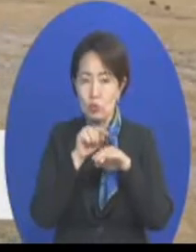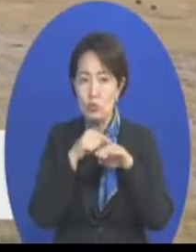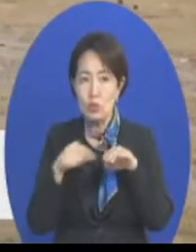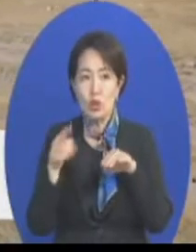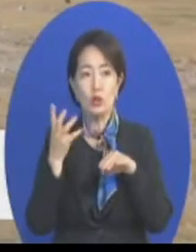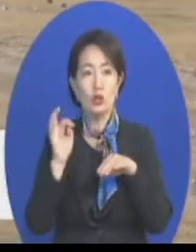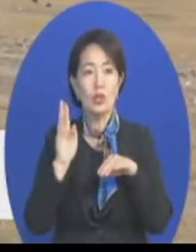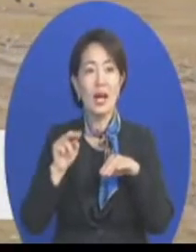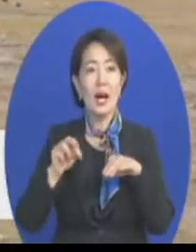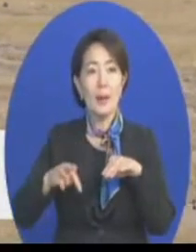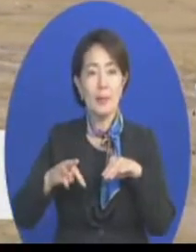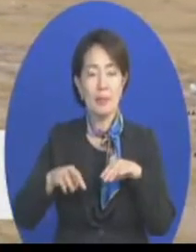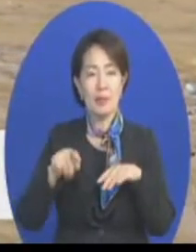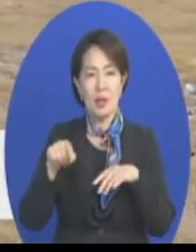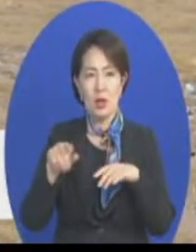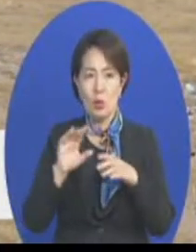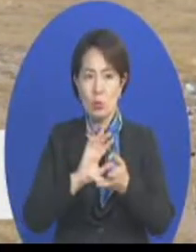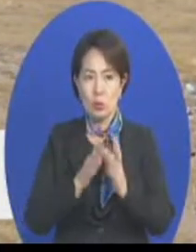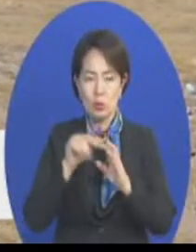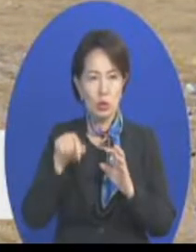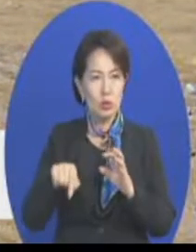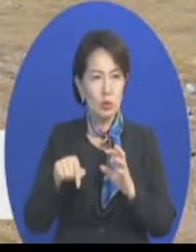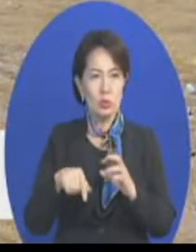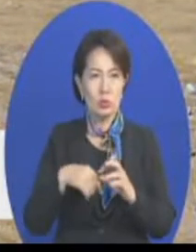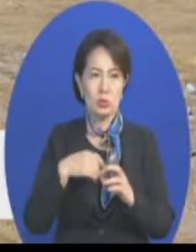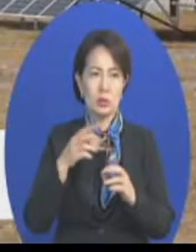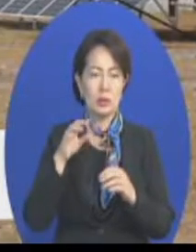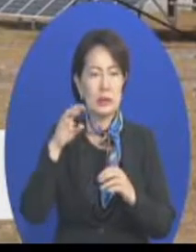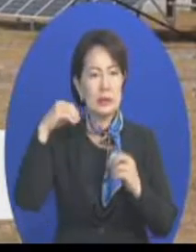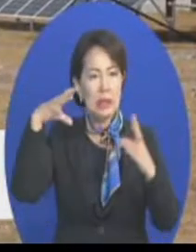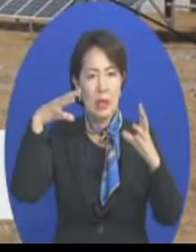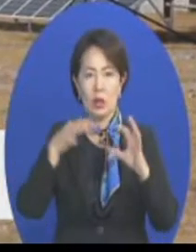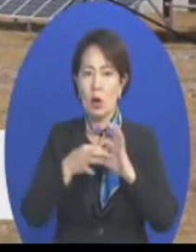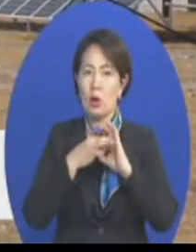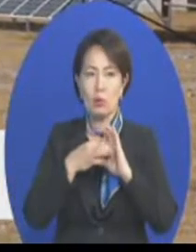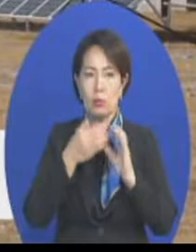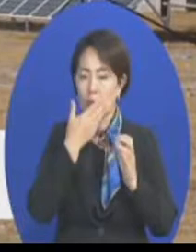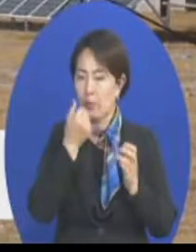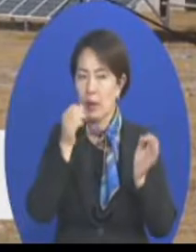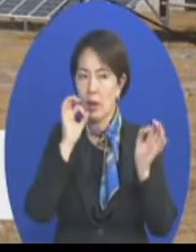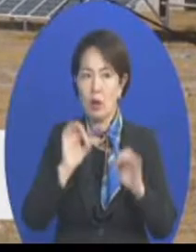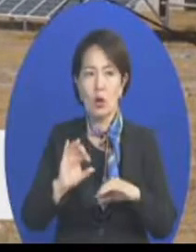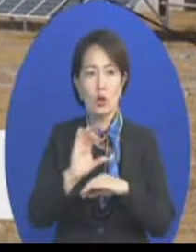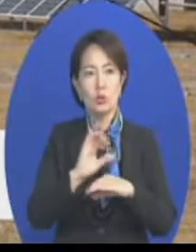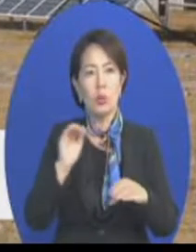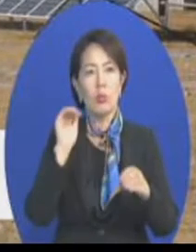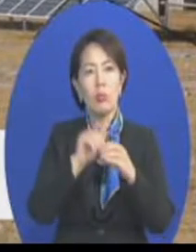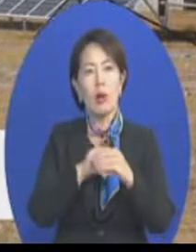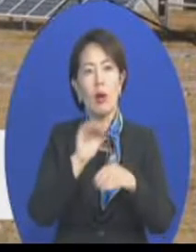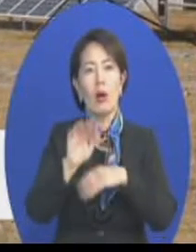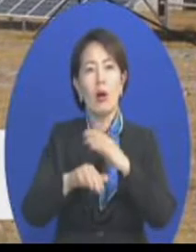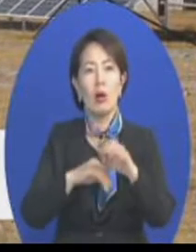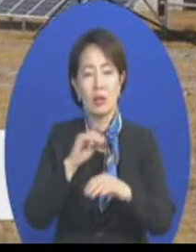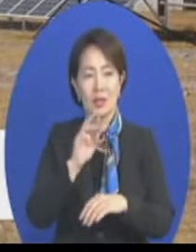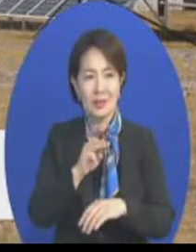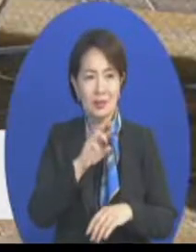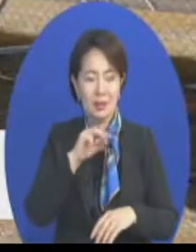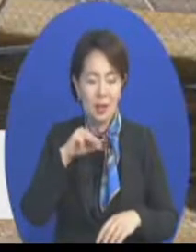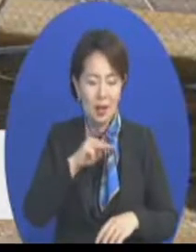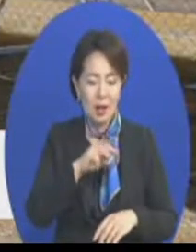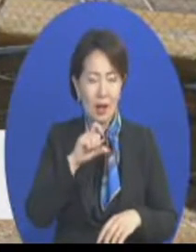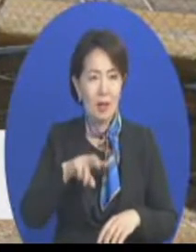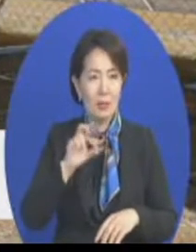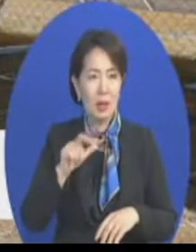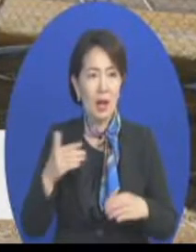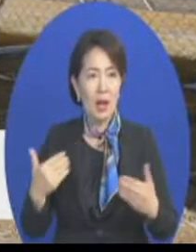40 орчим километрийн зайтай гисэн ирнэ өнөөдрийн хүртэл төвийн цахилгаан толбогдоогүй учраас сум руугаа нүүдэлэх болжээ. Тээл багт амьдарч байгаа